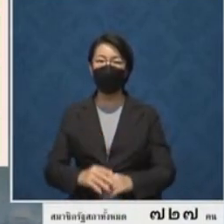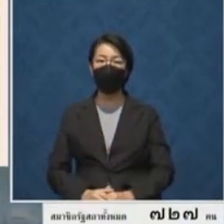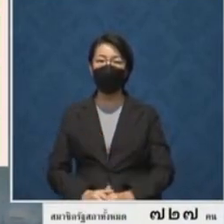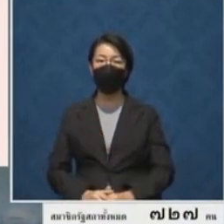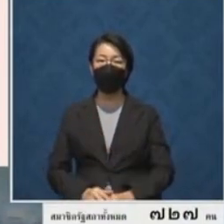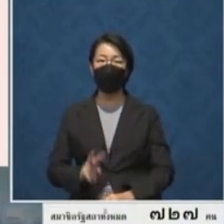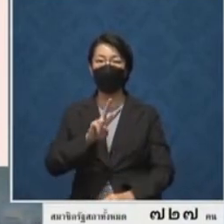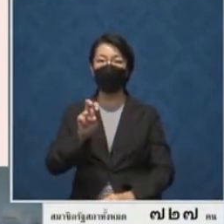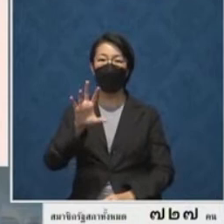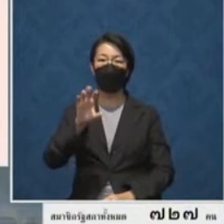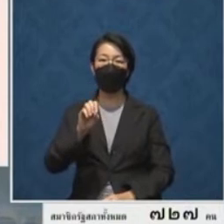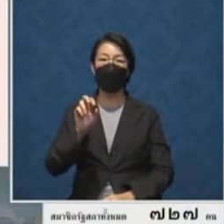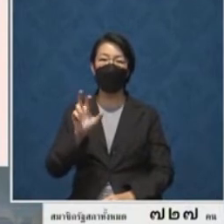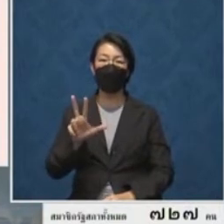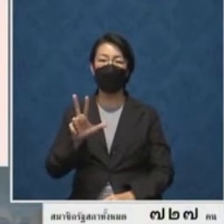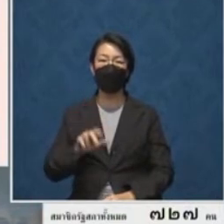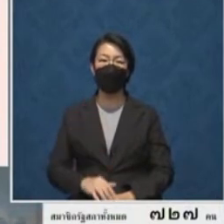ายนิยมวิวัฒนาดิษฐ์กุล